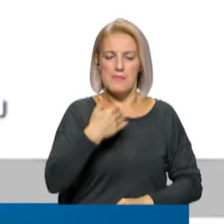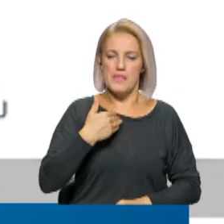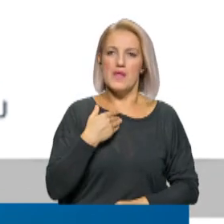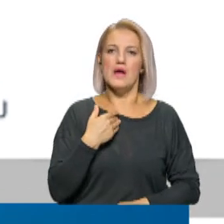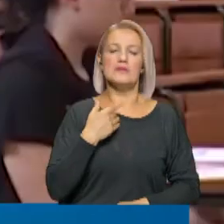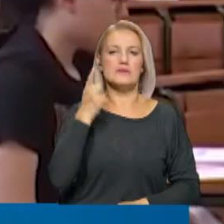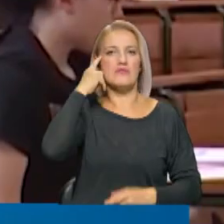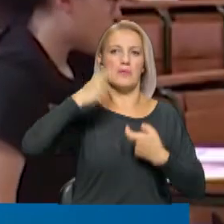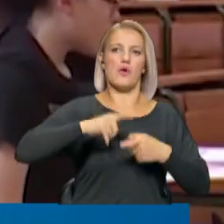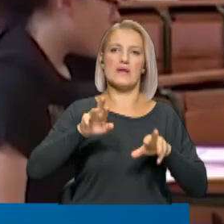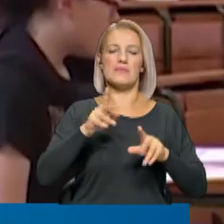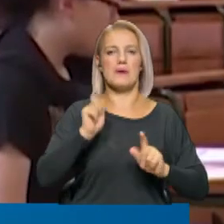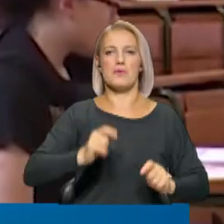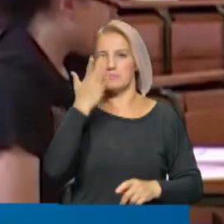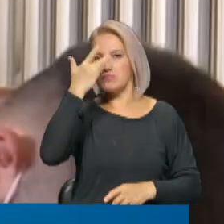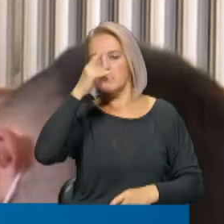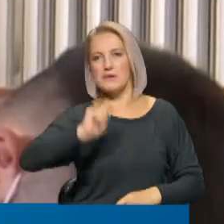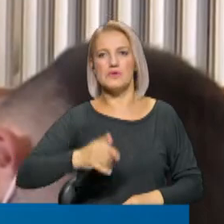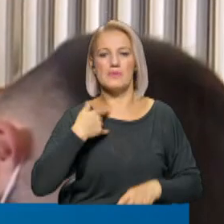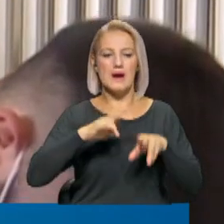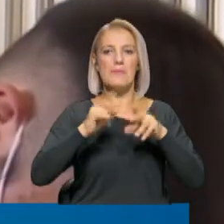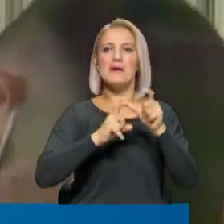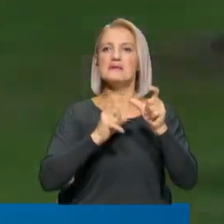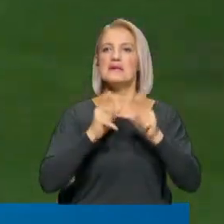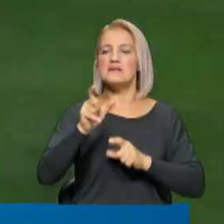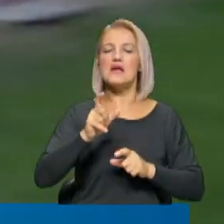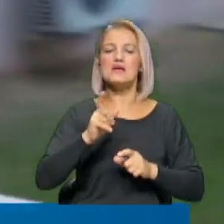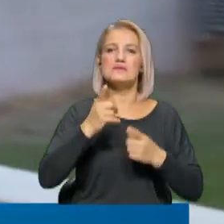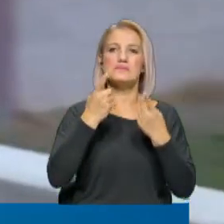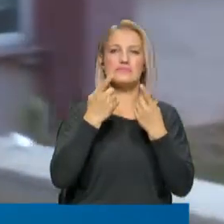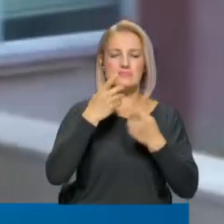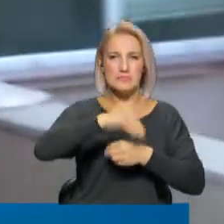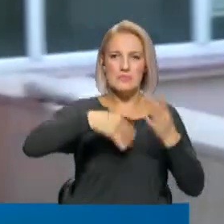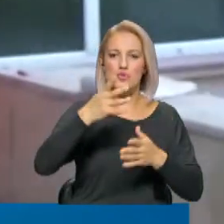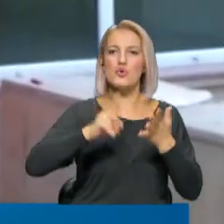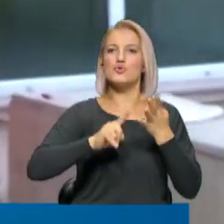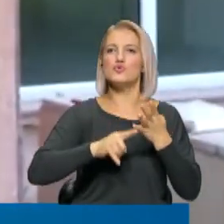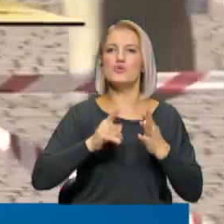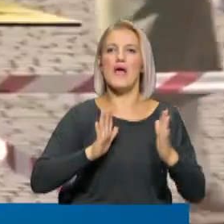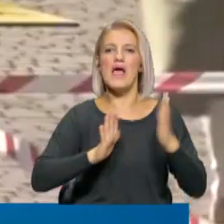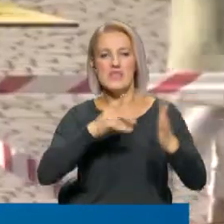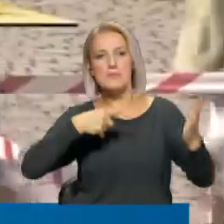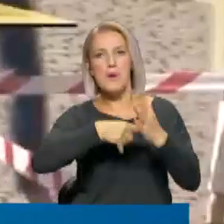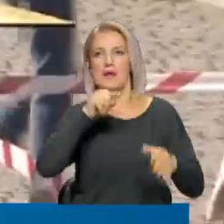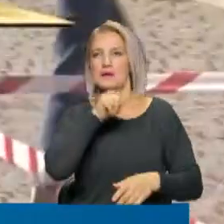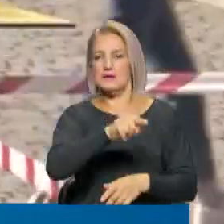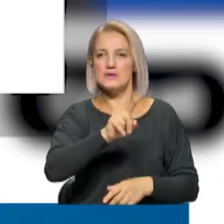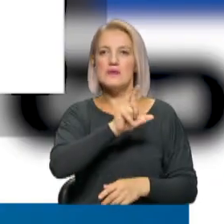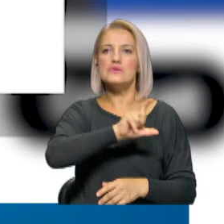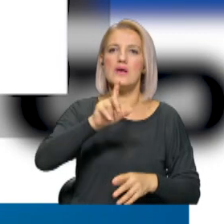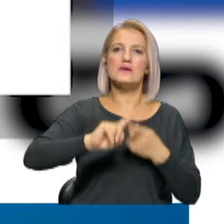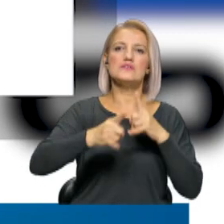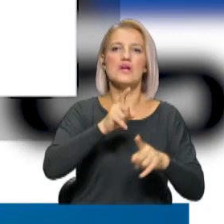umursuyor gibi yapıyorum. Cumhurbaşkanı Erdoğan KPSS skandalının dördüncü gününde konuştu. Hedefe muhalefeti koydu. Erdoğan'a yanıt